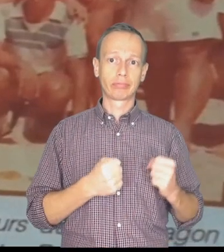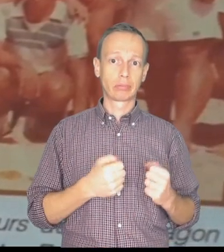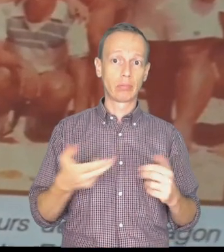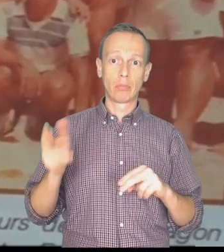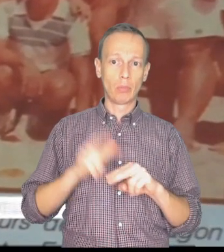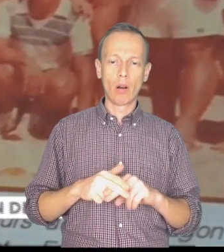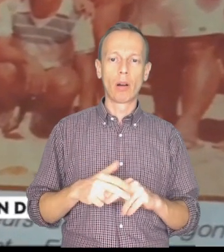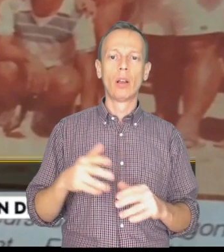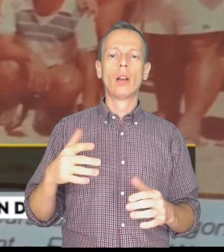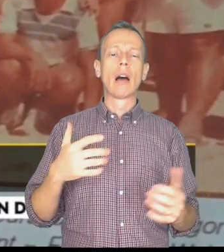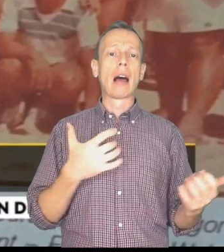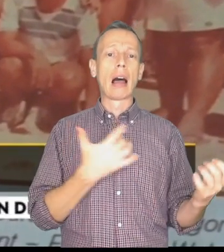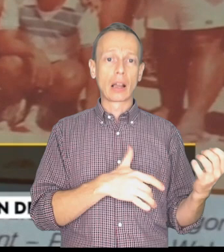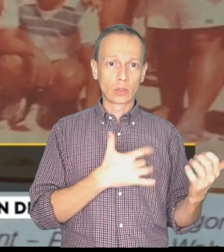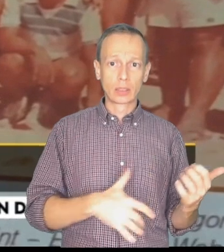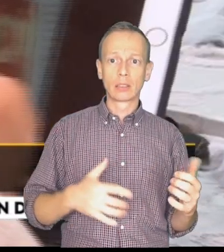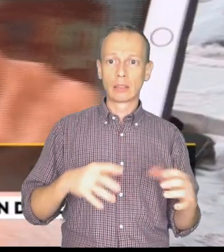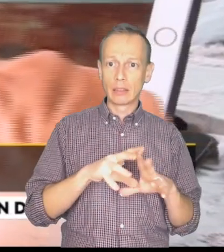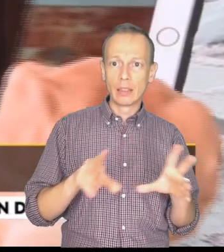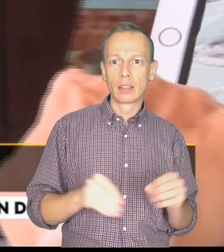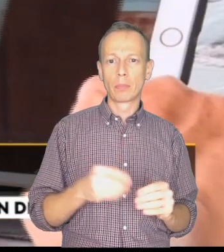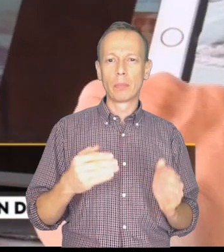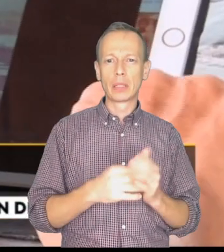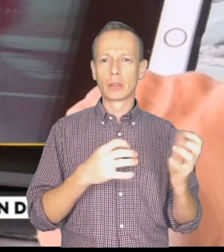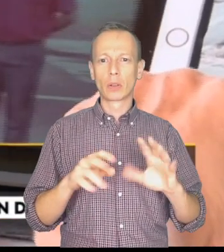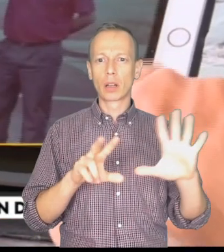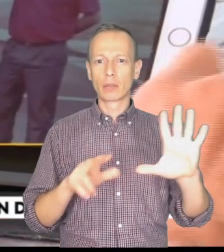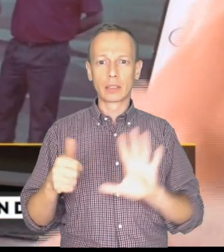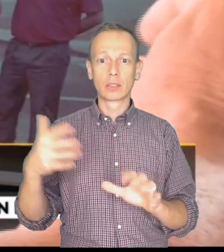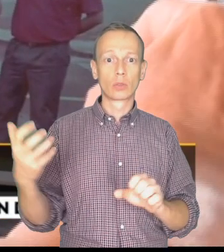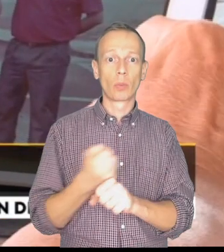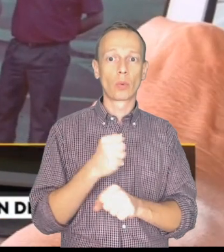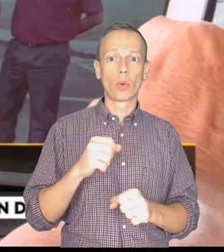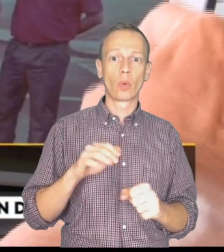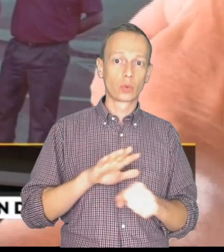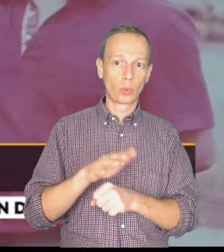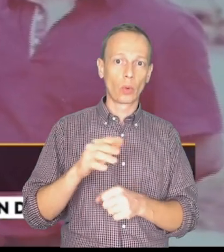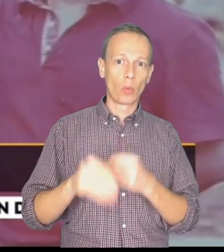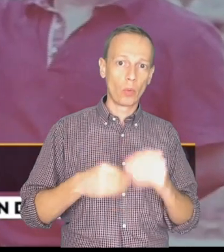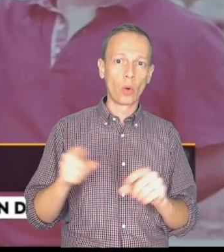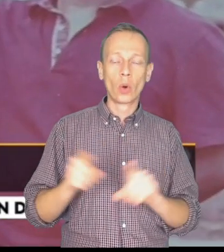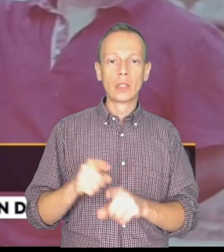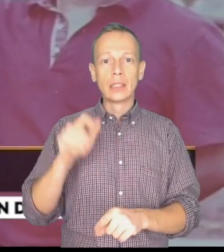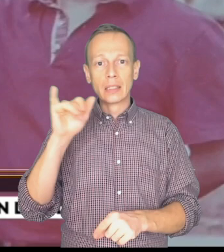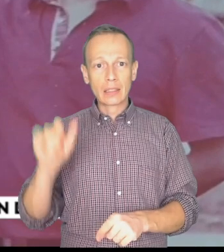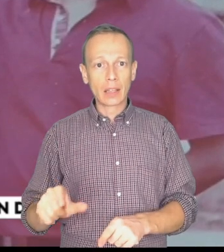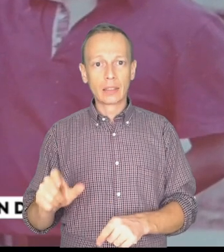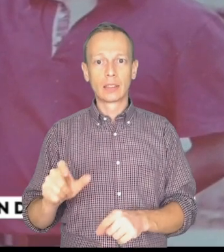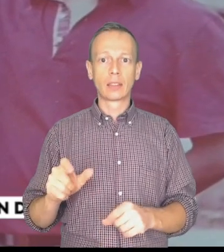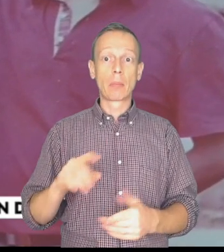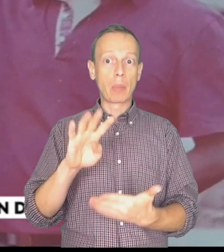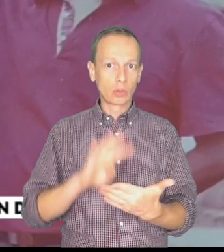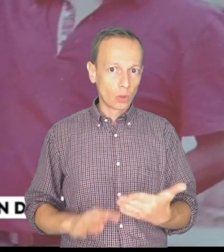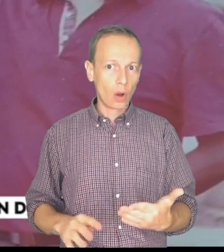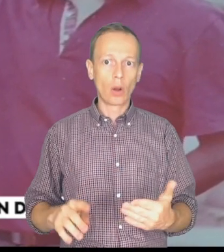avec l'équipe d'Argentine en 1986. Joueur à Barcelone puis à Naples, l'ancien numéro 10. Aussi détesté qu'adulé,